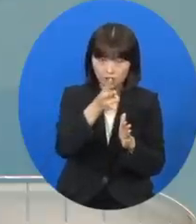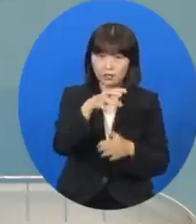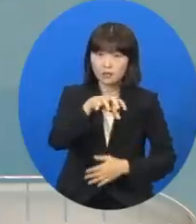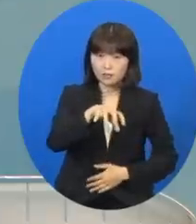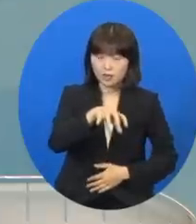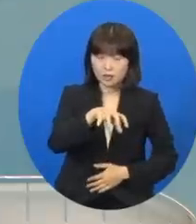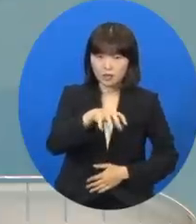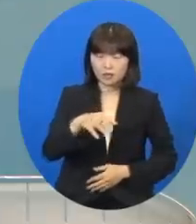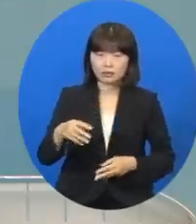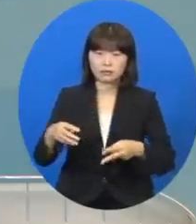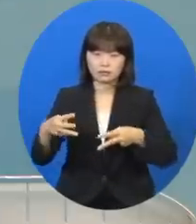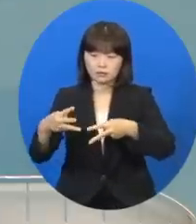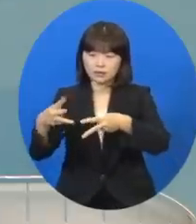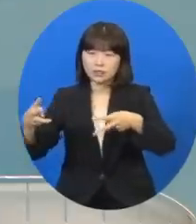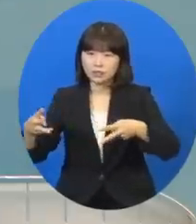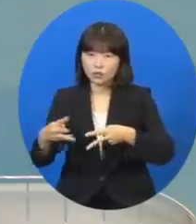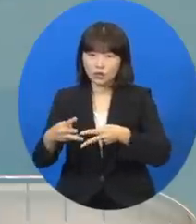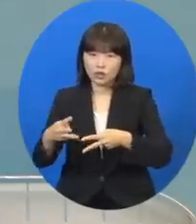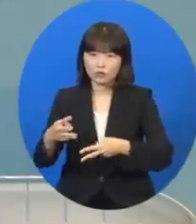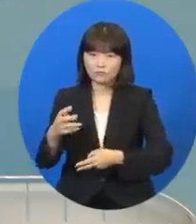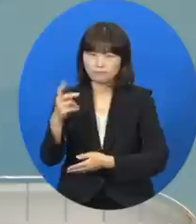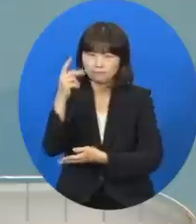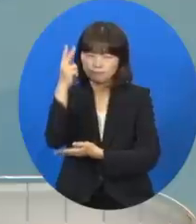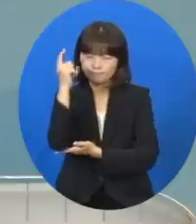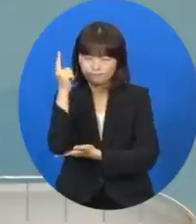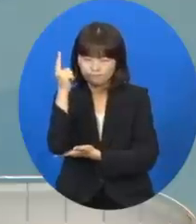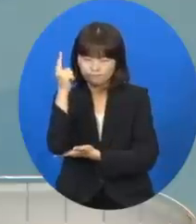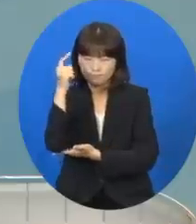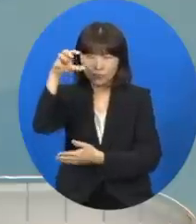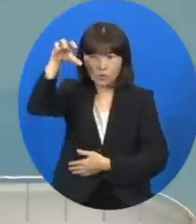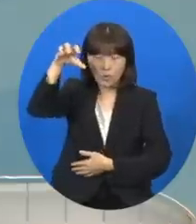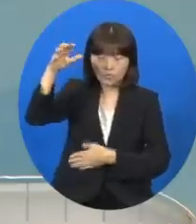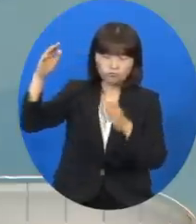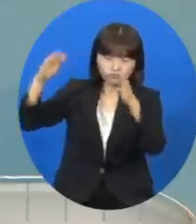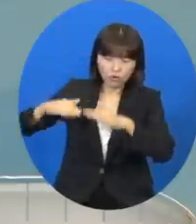그 실로암 망대가 무너진 사건이 있었습니다.